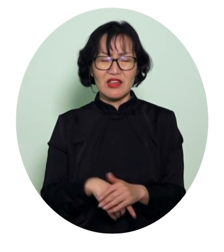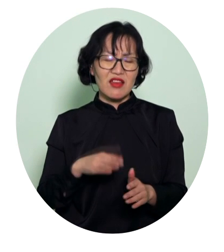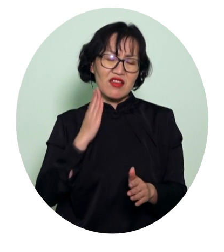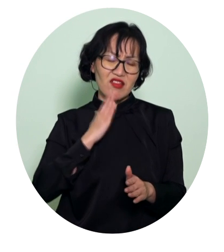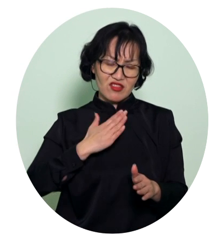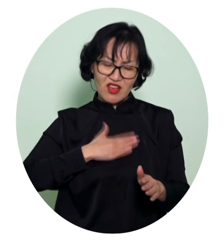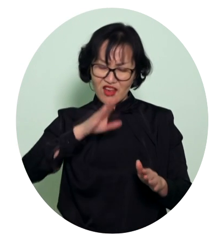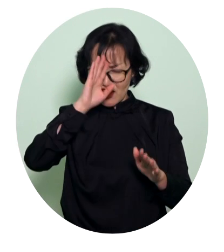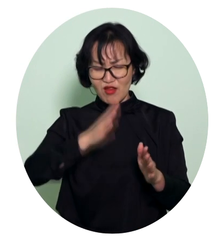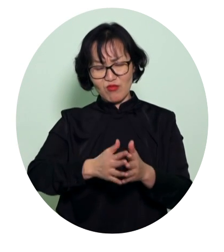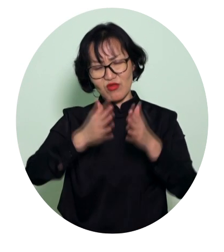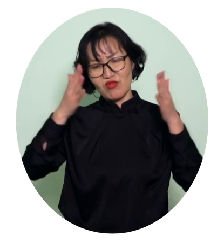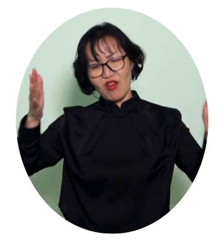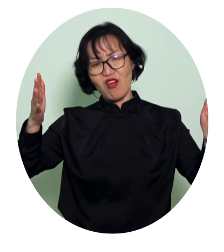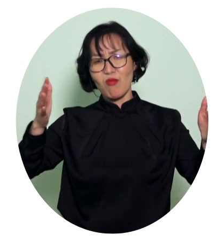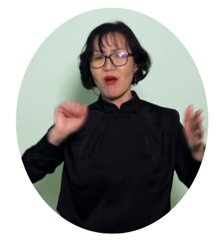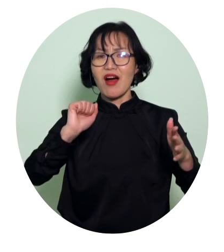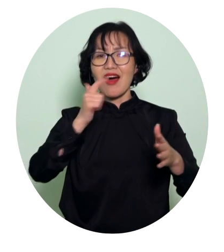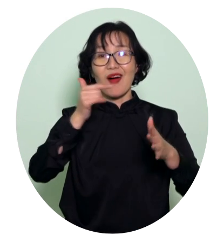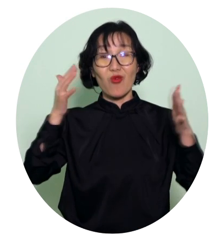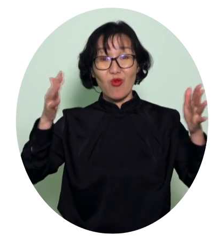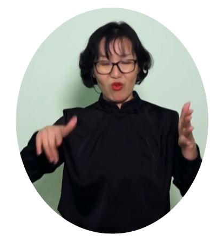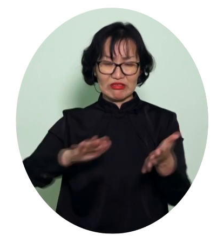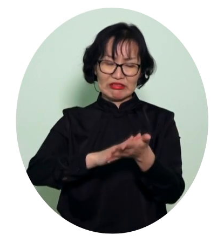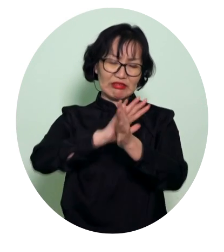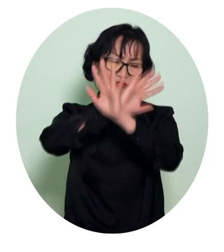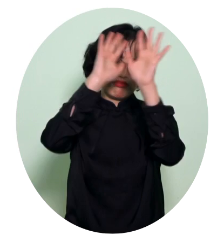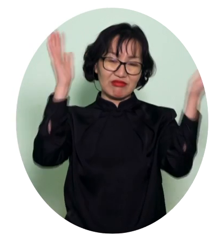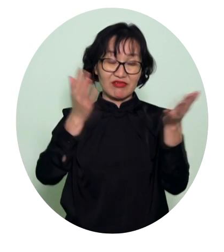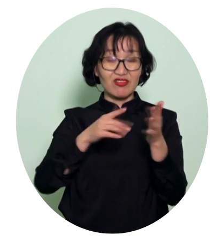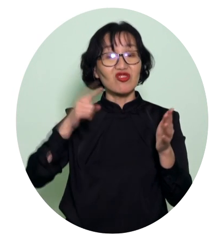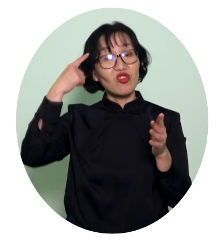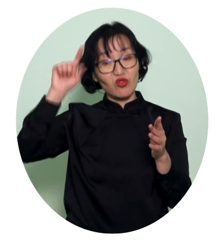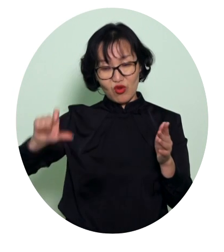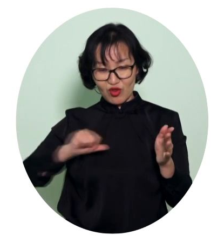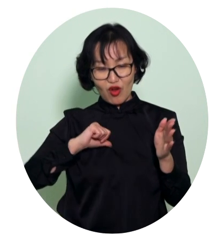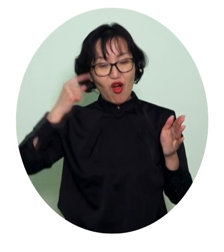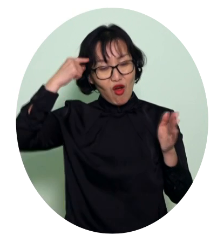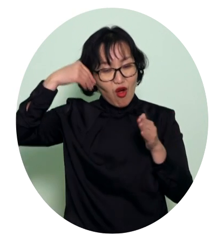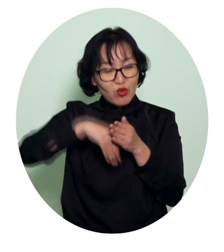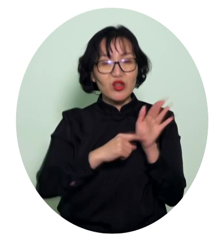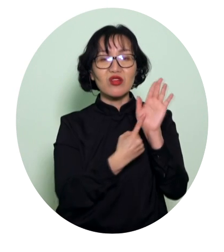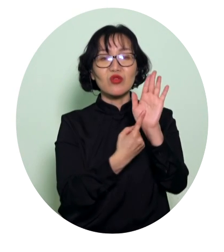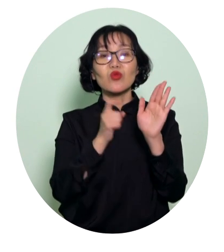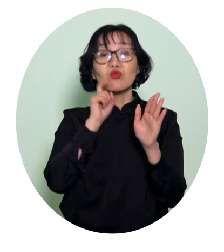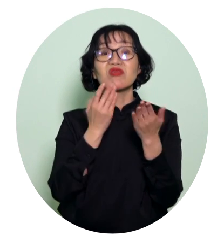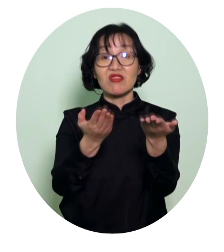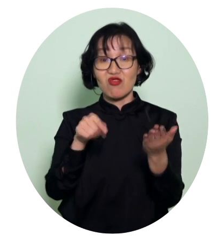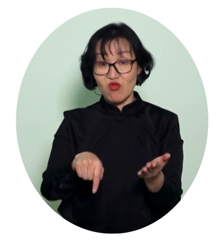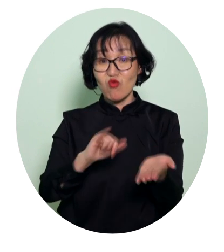Их юм хайр ямар агуу гэдгийг зохиолч маань та нарт үзүүлгийг ойлгуулахыг хүссэн байна.